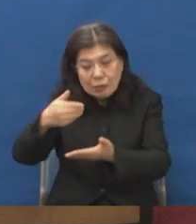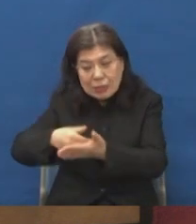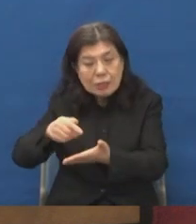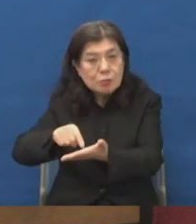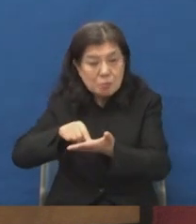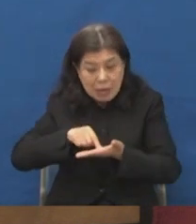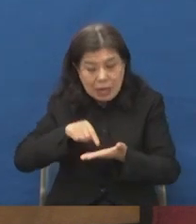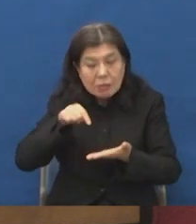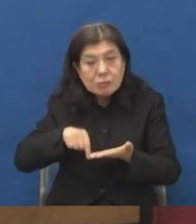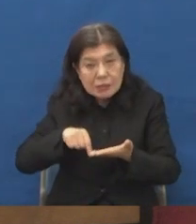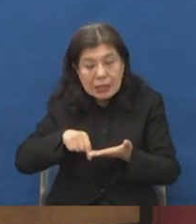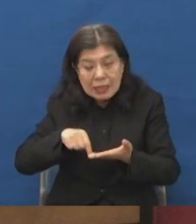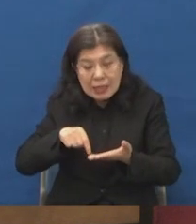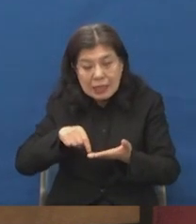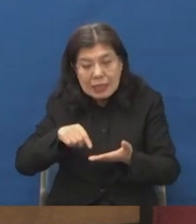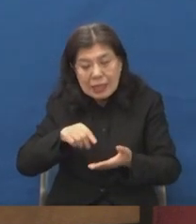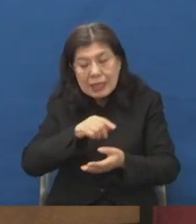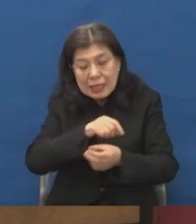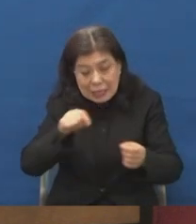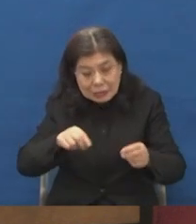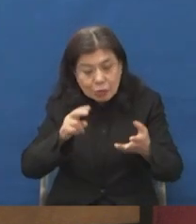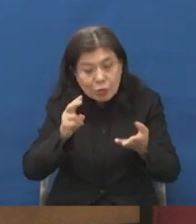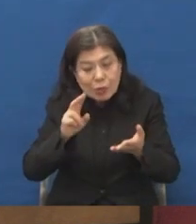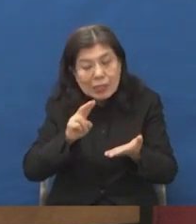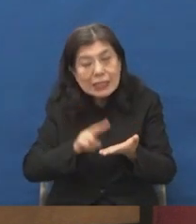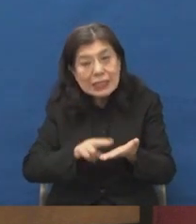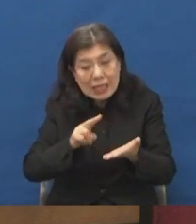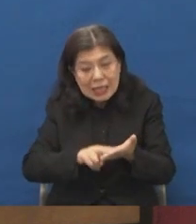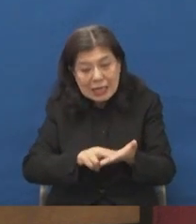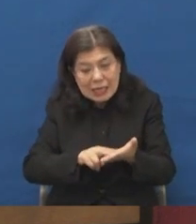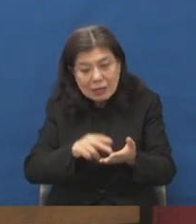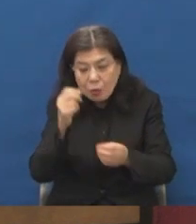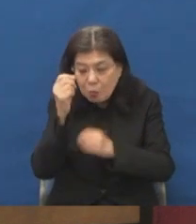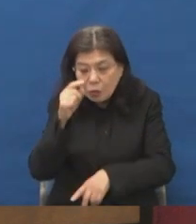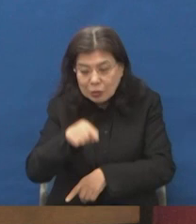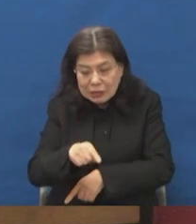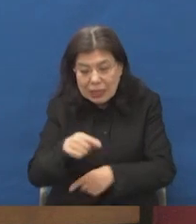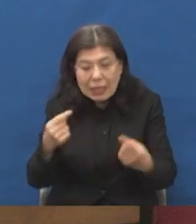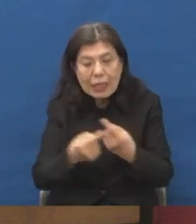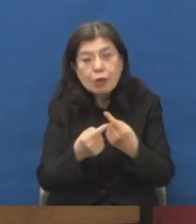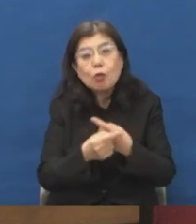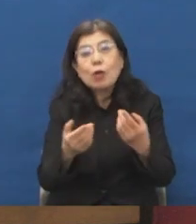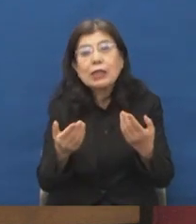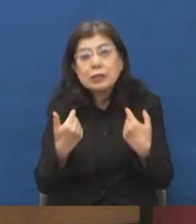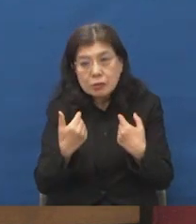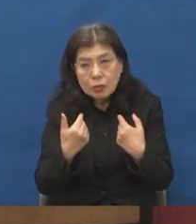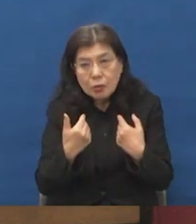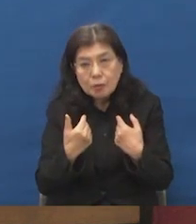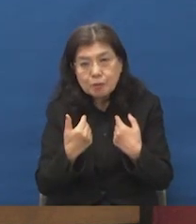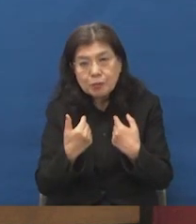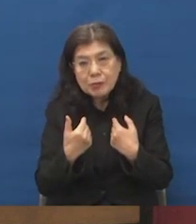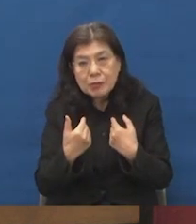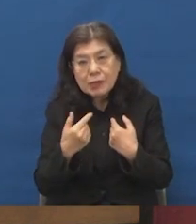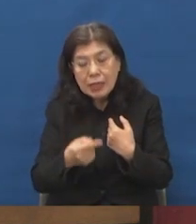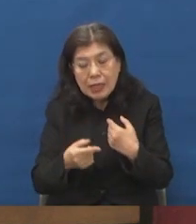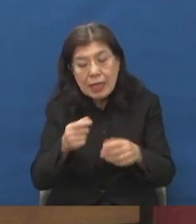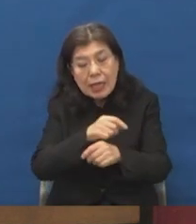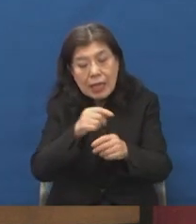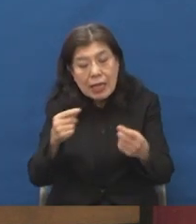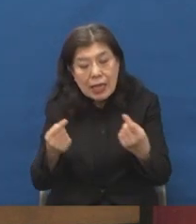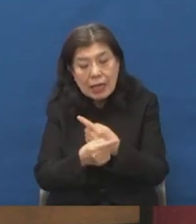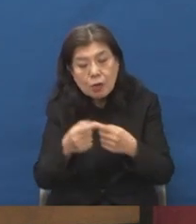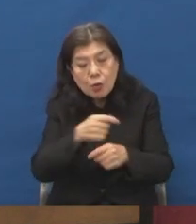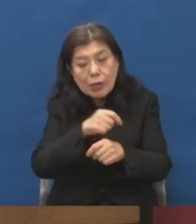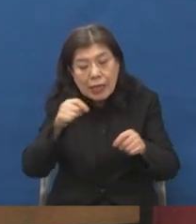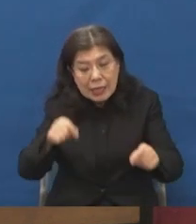約書の規定に基づき、請負金額を変更する必要が生じたことから、それぞれ請負契約の変更契約を締結しよう